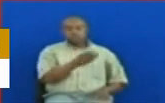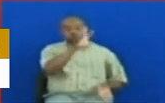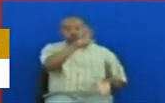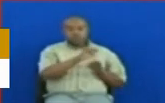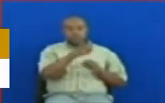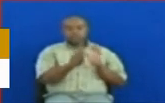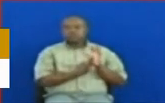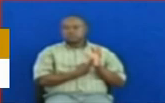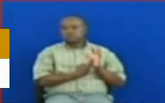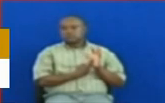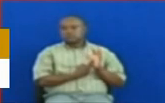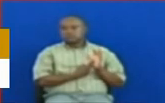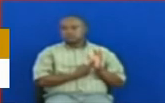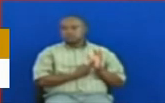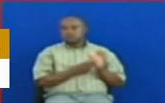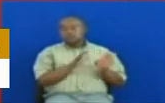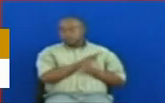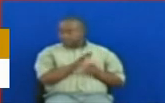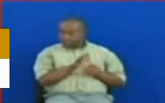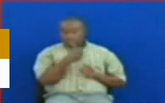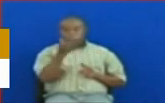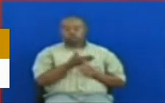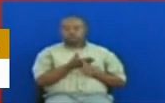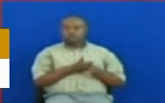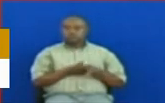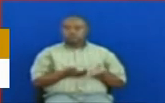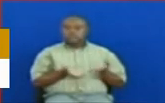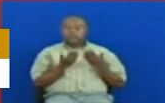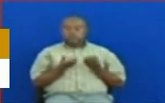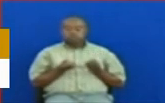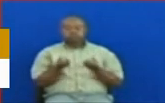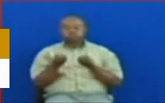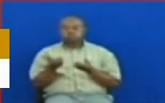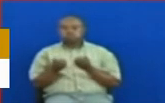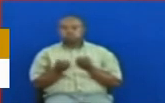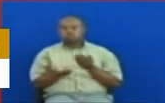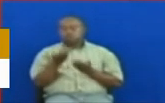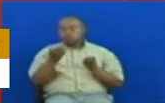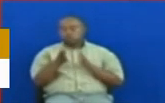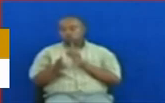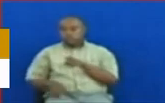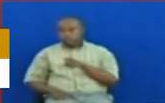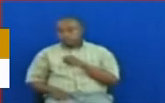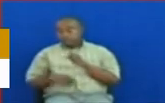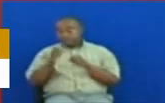mitatu, atakuwa mtu ambaye ni competent na anaweza kudeliver kwa kiwango kinachotakiwa. Lakini la pili,